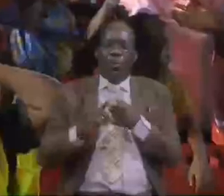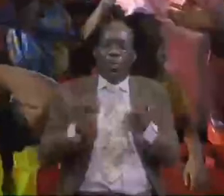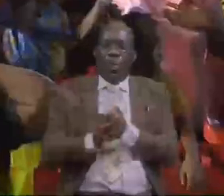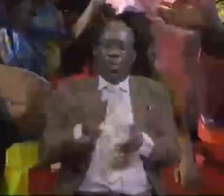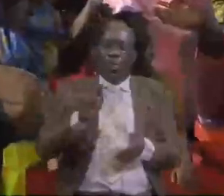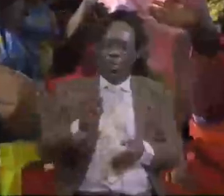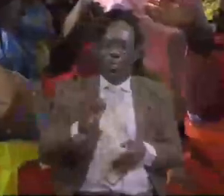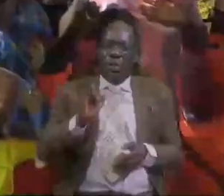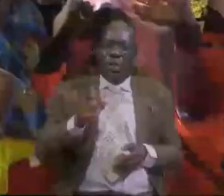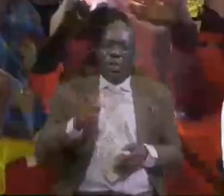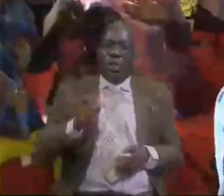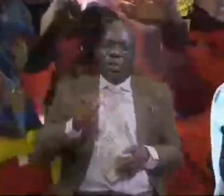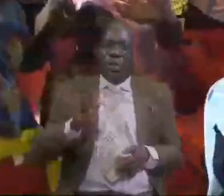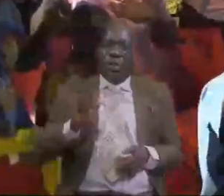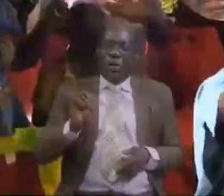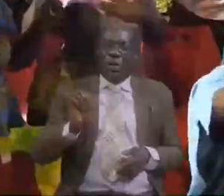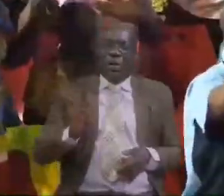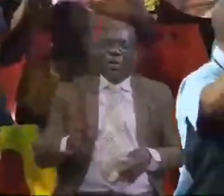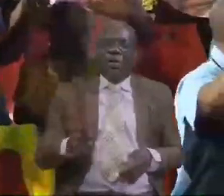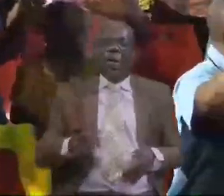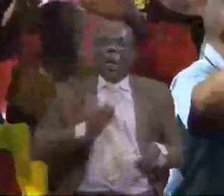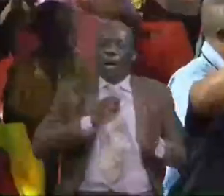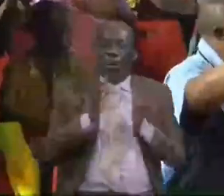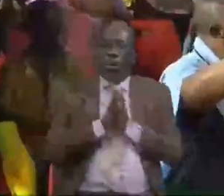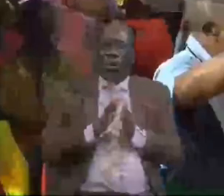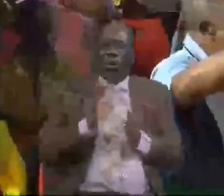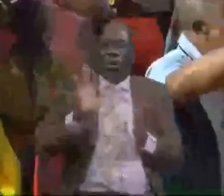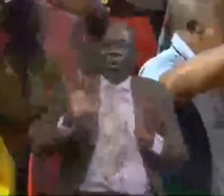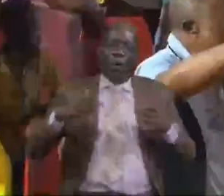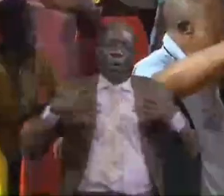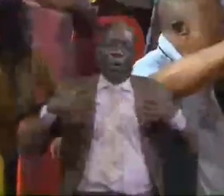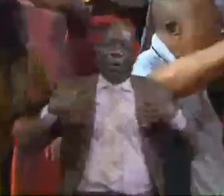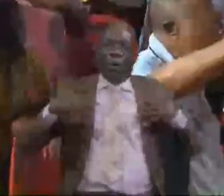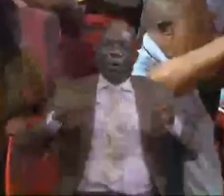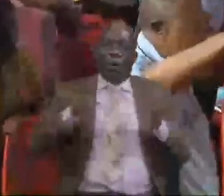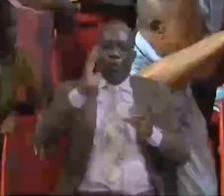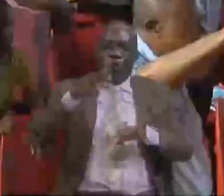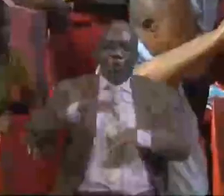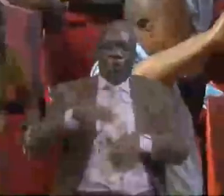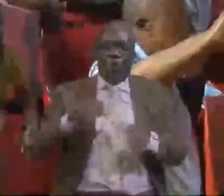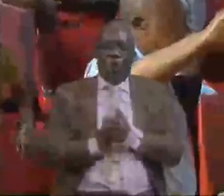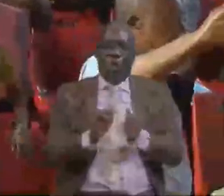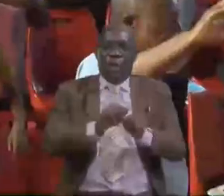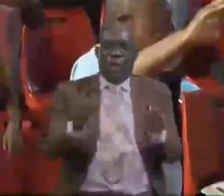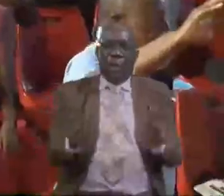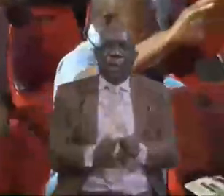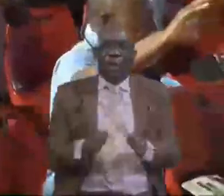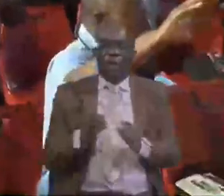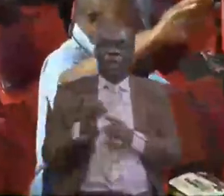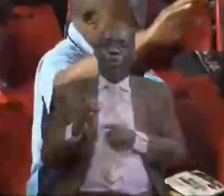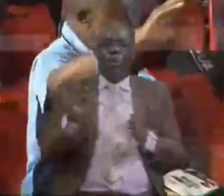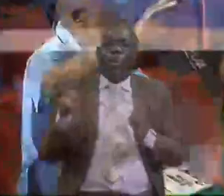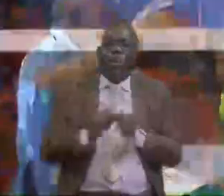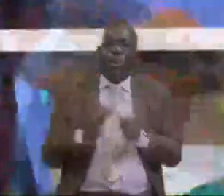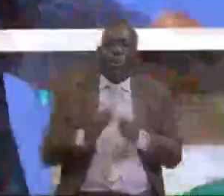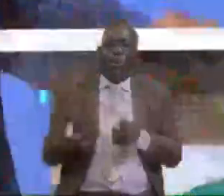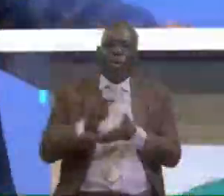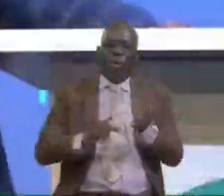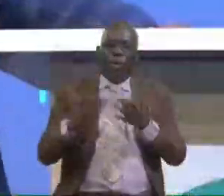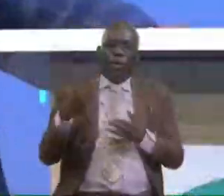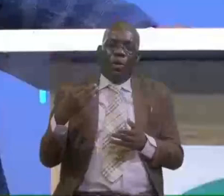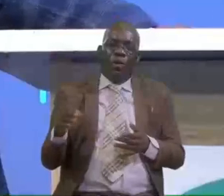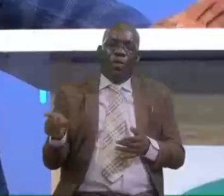Seigneur, je prie que ta guérison touche ces domaines, toute partie de leur vie,